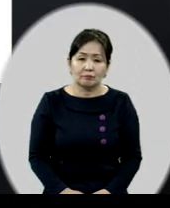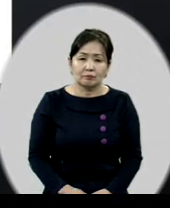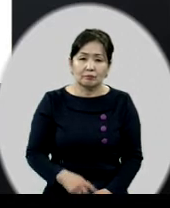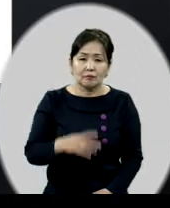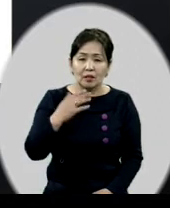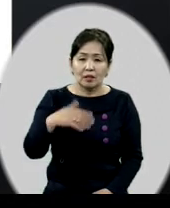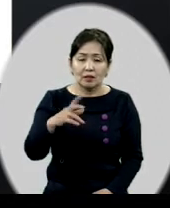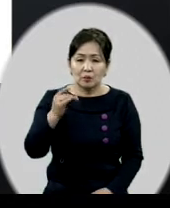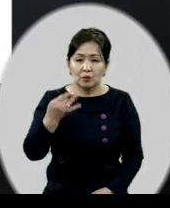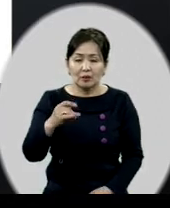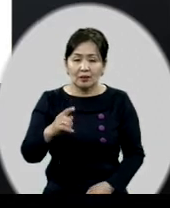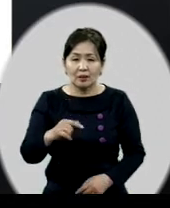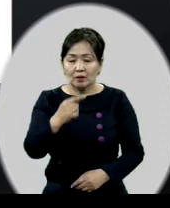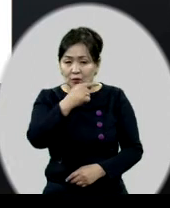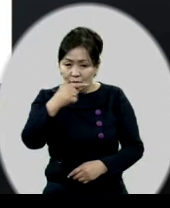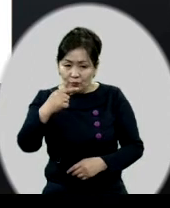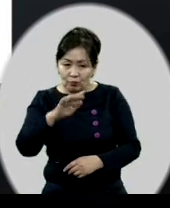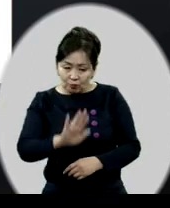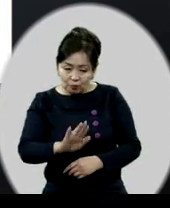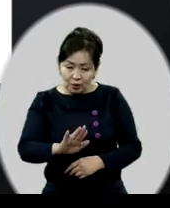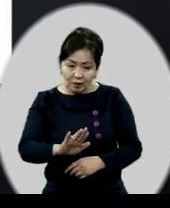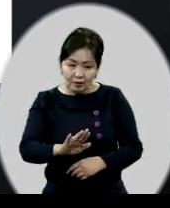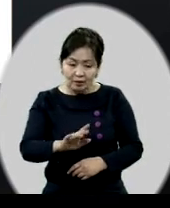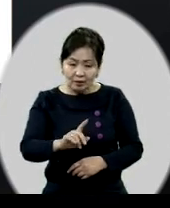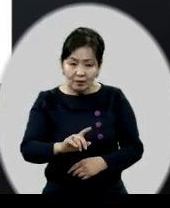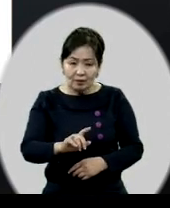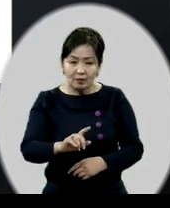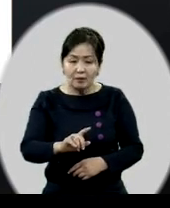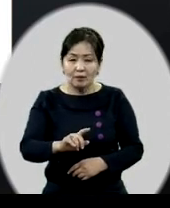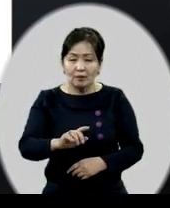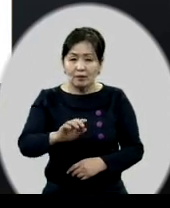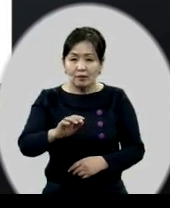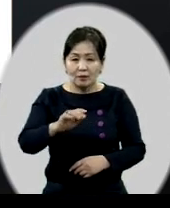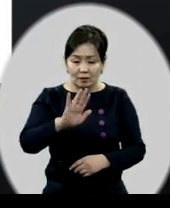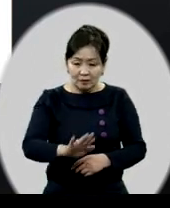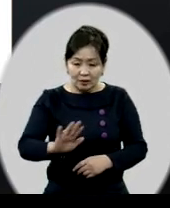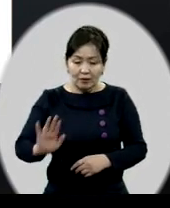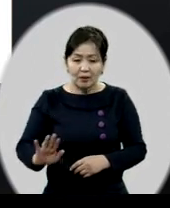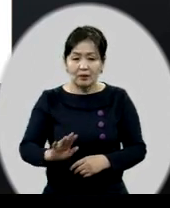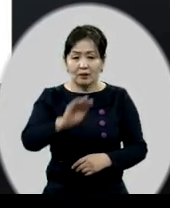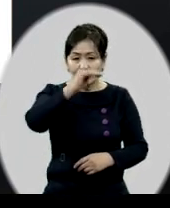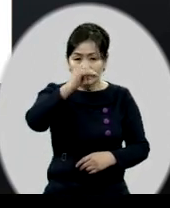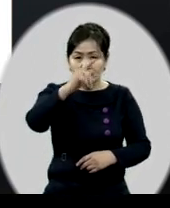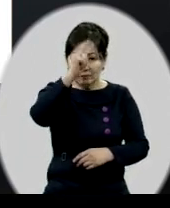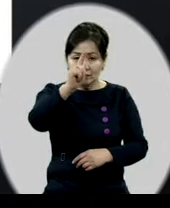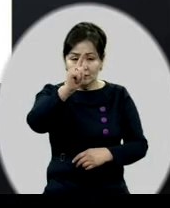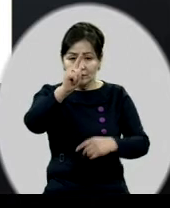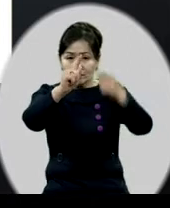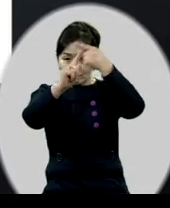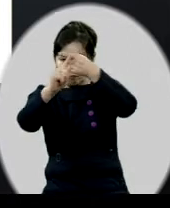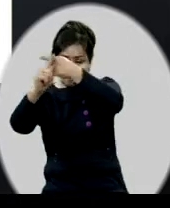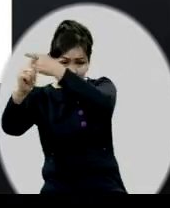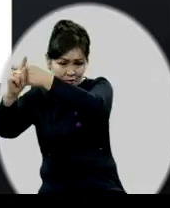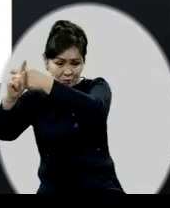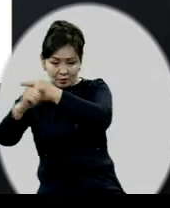Энгийн бутархай нэмэхдээ хөртөөрүүдийг нэмж хуваарийг нь хэвээр бичсэн байна. Харин энгийн бутархайг хасахдаа